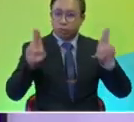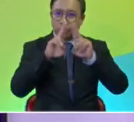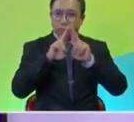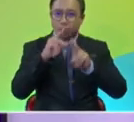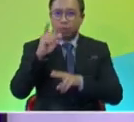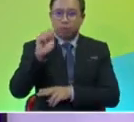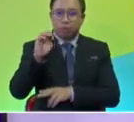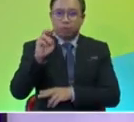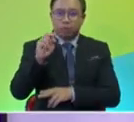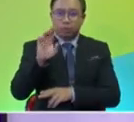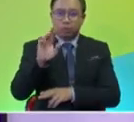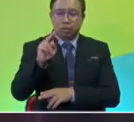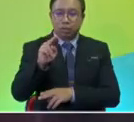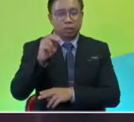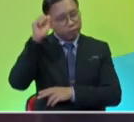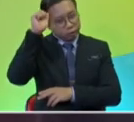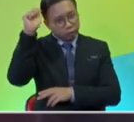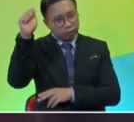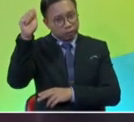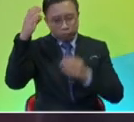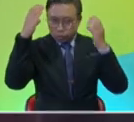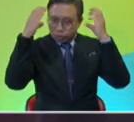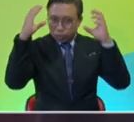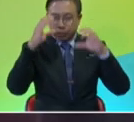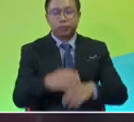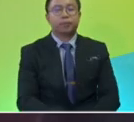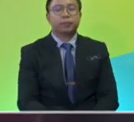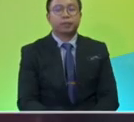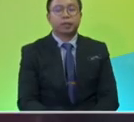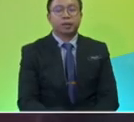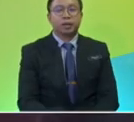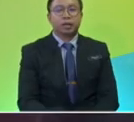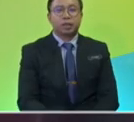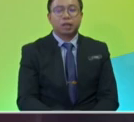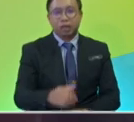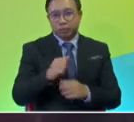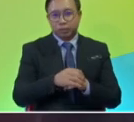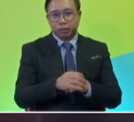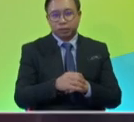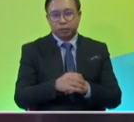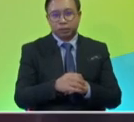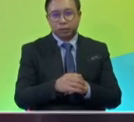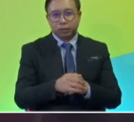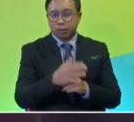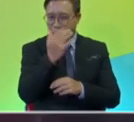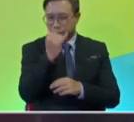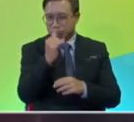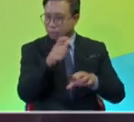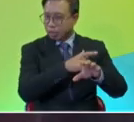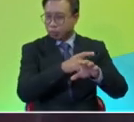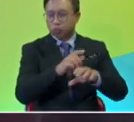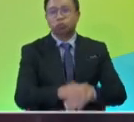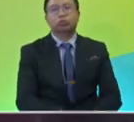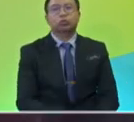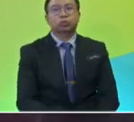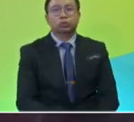Jaya Selangor Assalamualaikum Cikgu apa khabar Waalaikumussalam Alhamdulillah sihat kenap Ehan